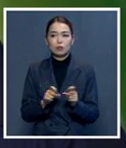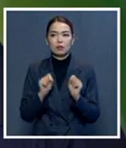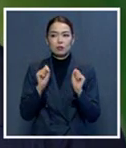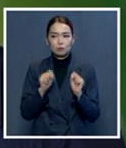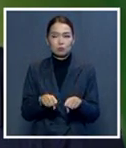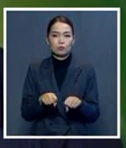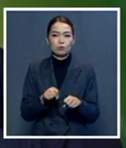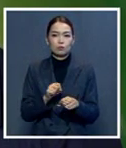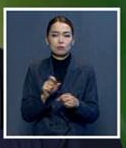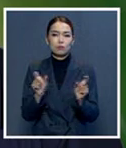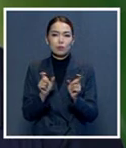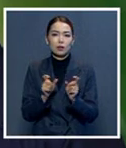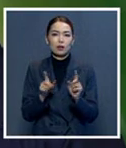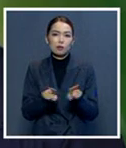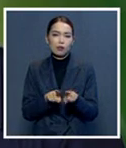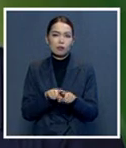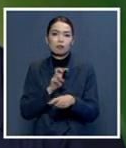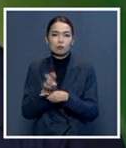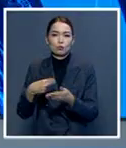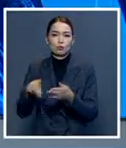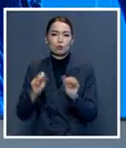заттарын алуына өз көмегін тигізуде.